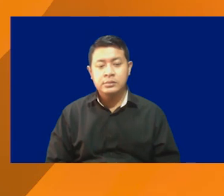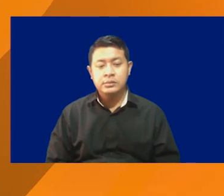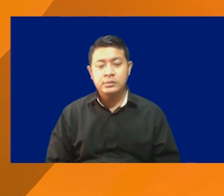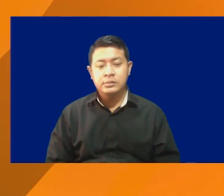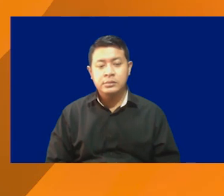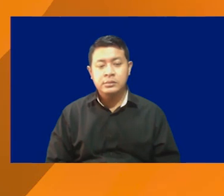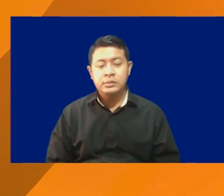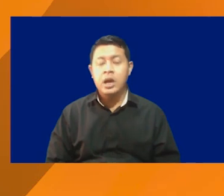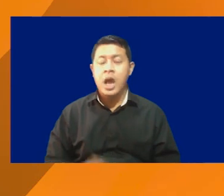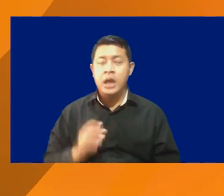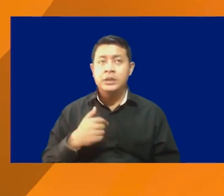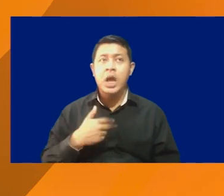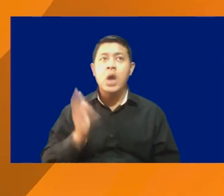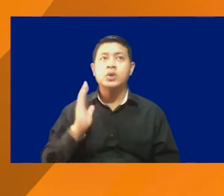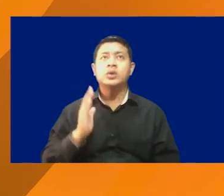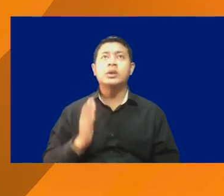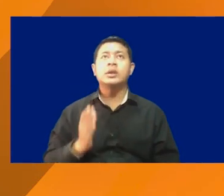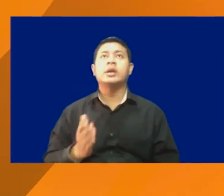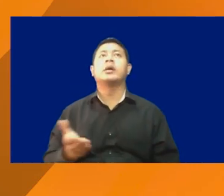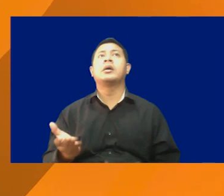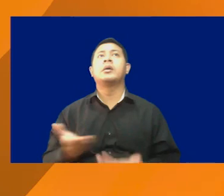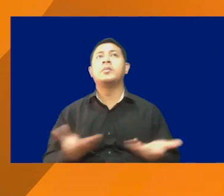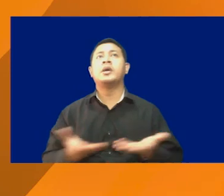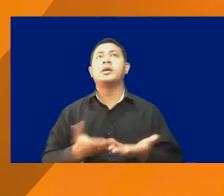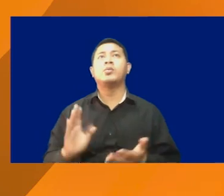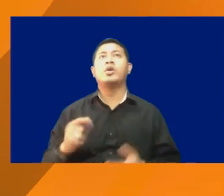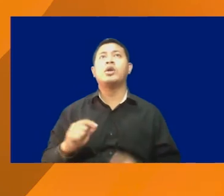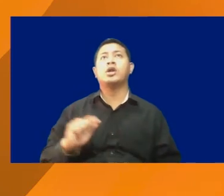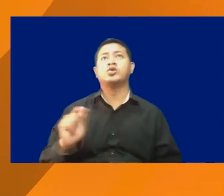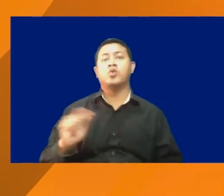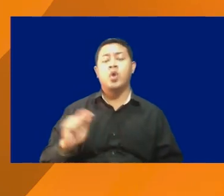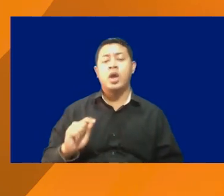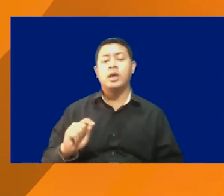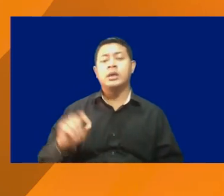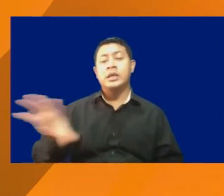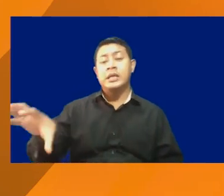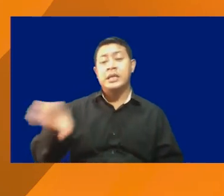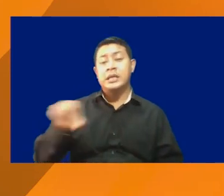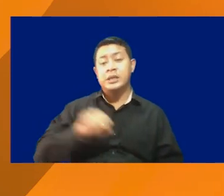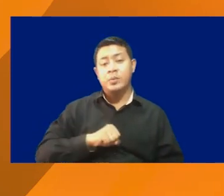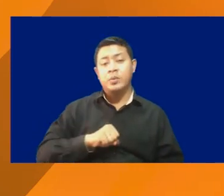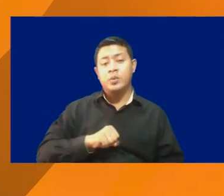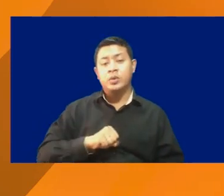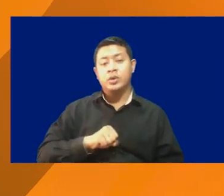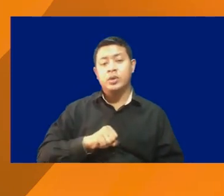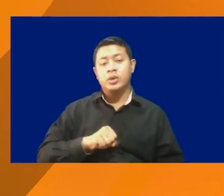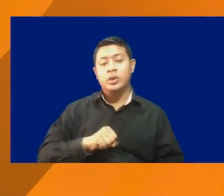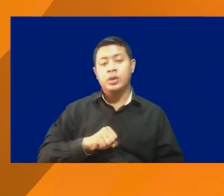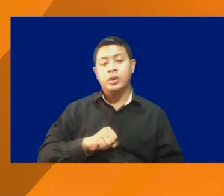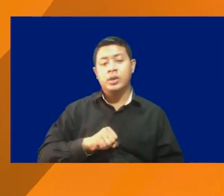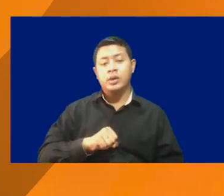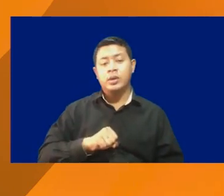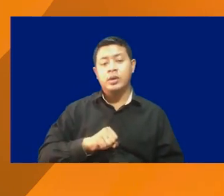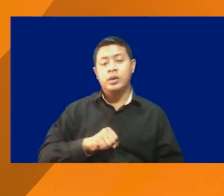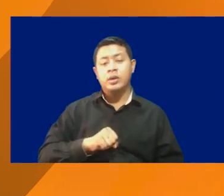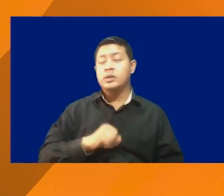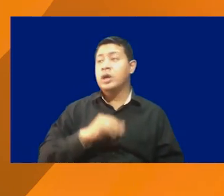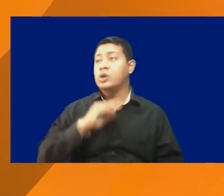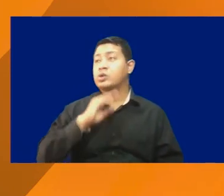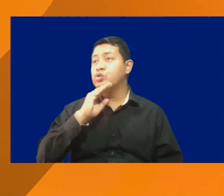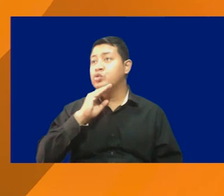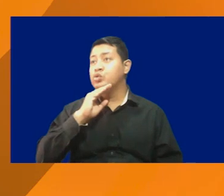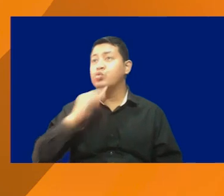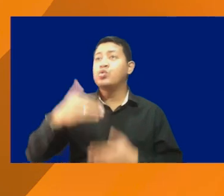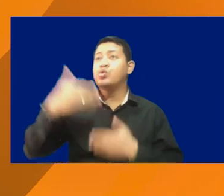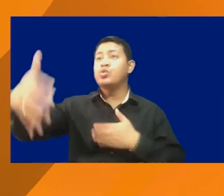rasanya kesepian. Sudah jadi hal biasa juga semasa saya sekolah, saya selalu dijemput telat.